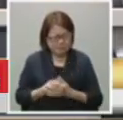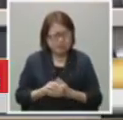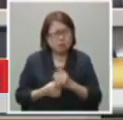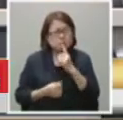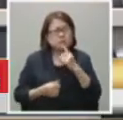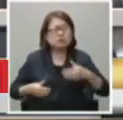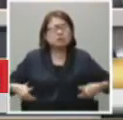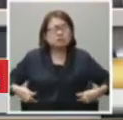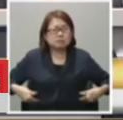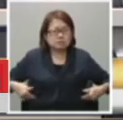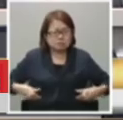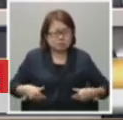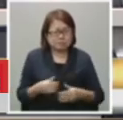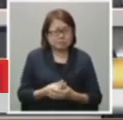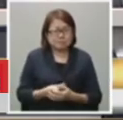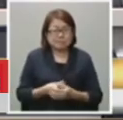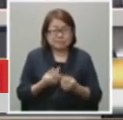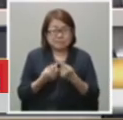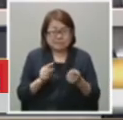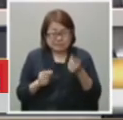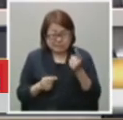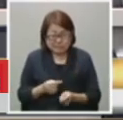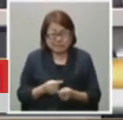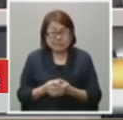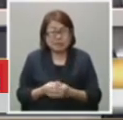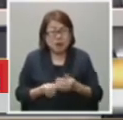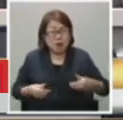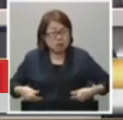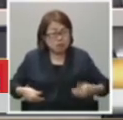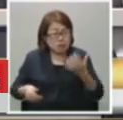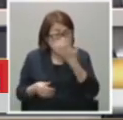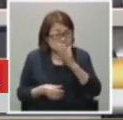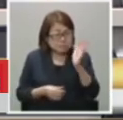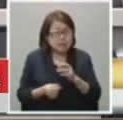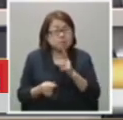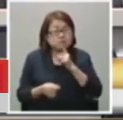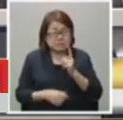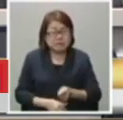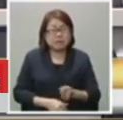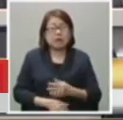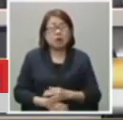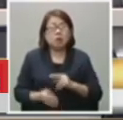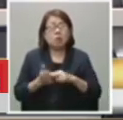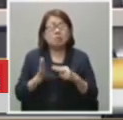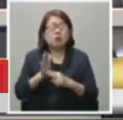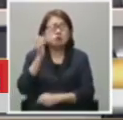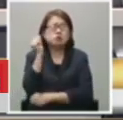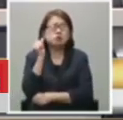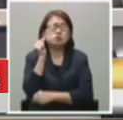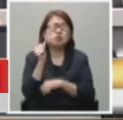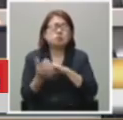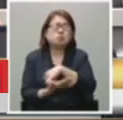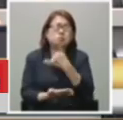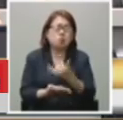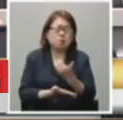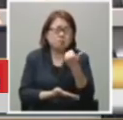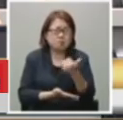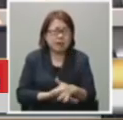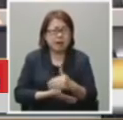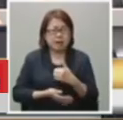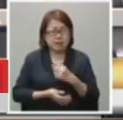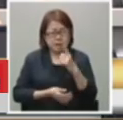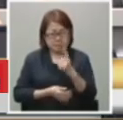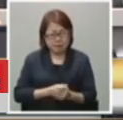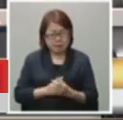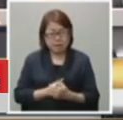ท่านประธานดูดิอันนี้ไม่ใช่โจ๊กเลยเป็นเรื่องจริงชาวบ้านบอกว่าจนจนล้มไม่ลงแล้วล้มไปเดี๋ยวตายเพราะมันรวย